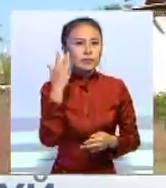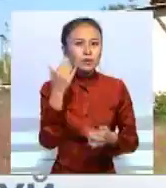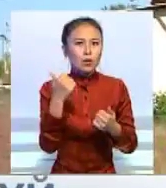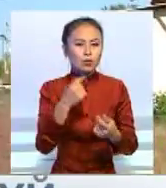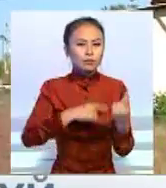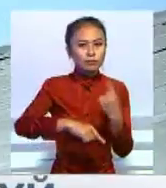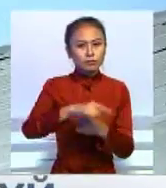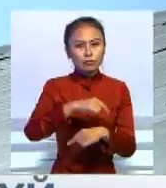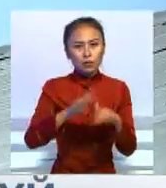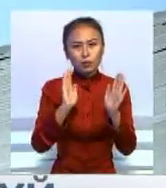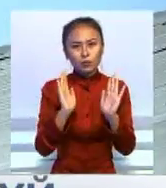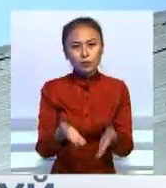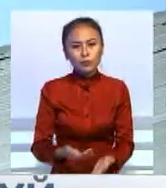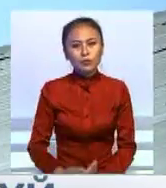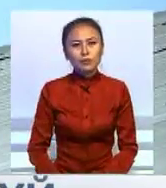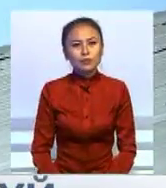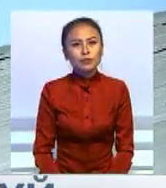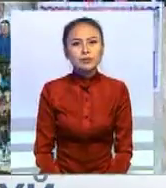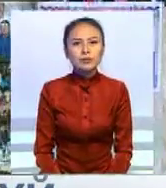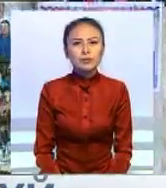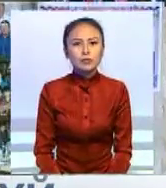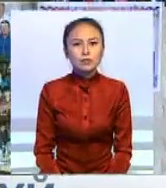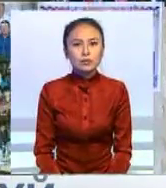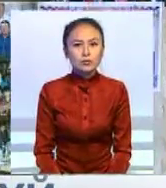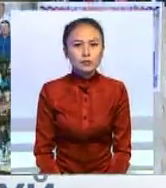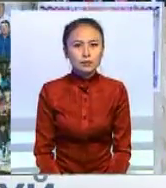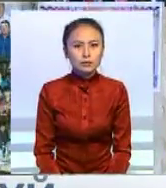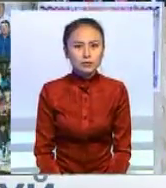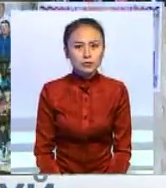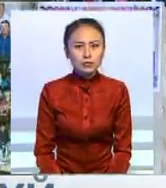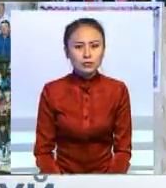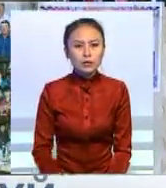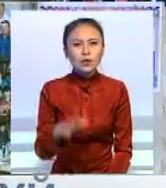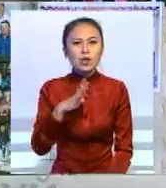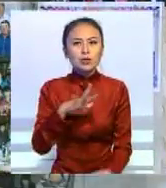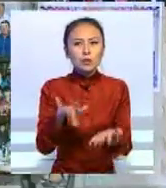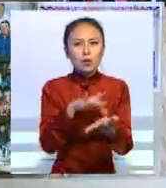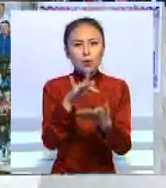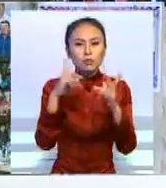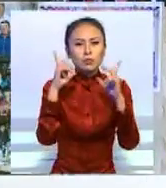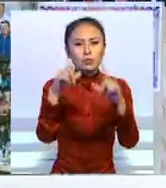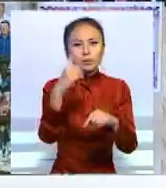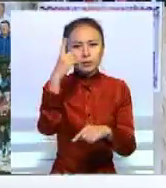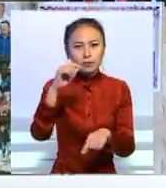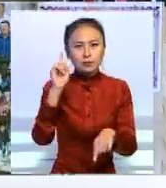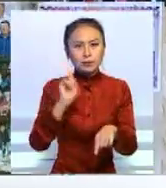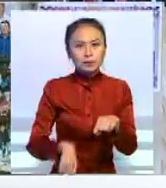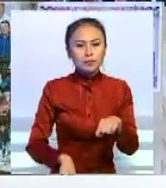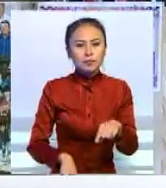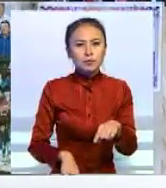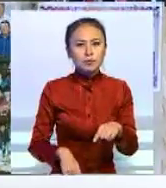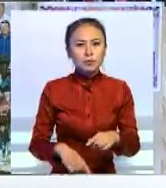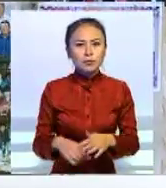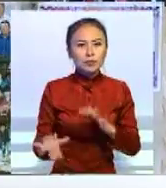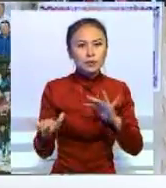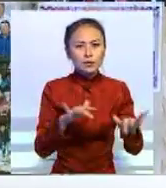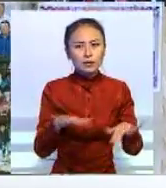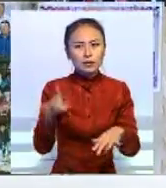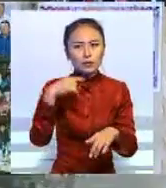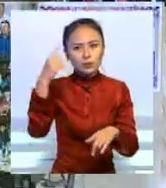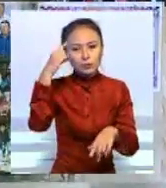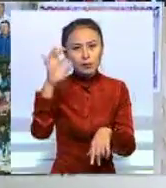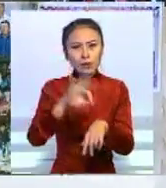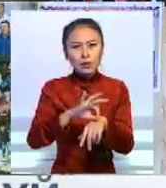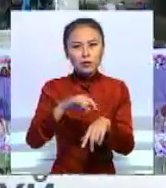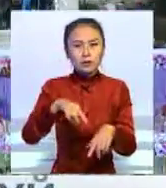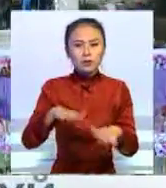жүрген қарияның болашаққа жоспары көп. Қалаға не істеймін көшіп? Қалаға бір күн барып нетсем, қаладағы движенилер миымда түседі.